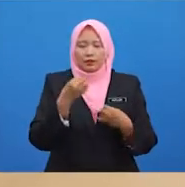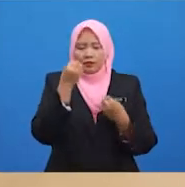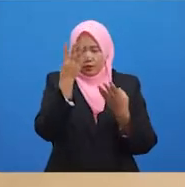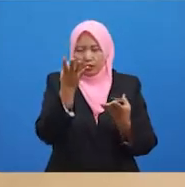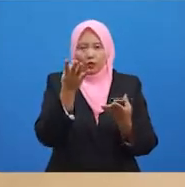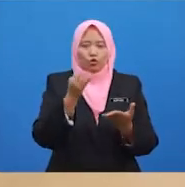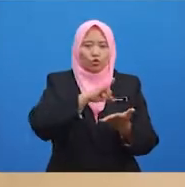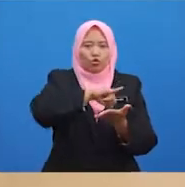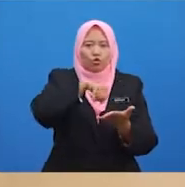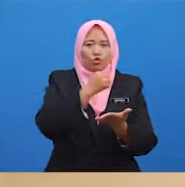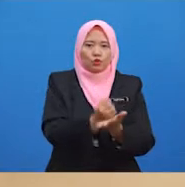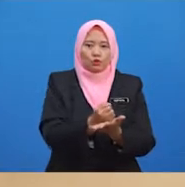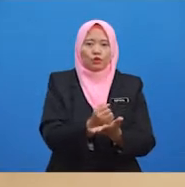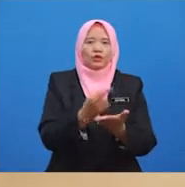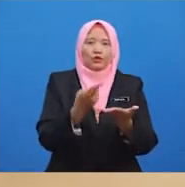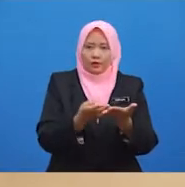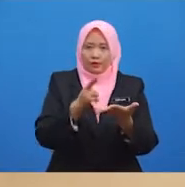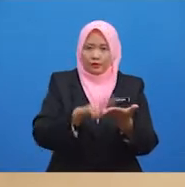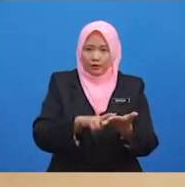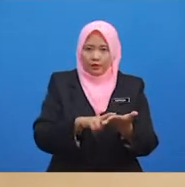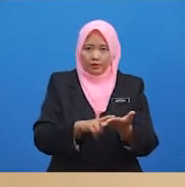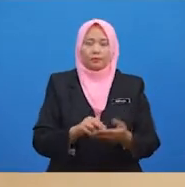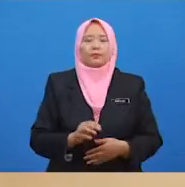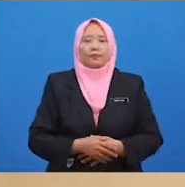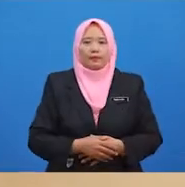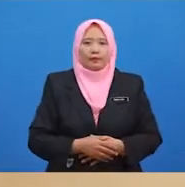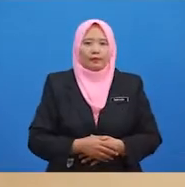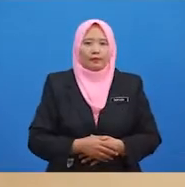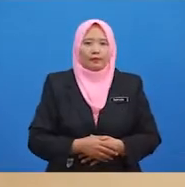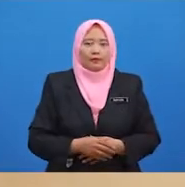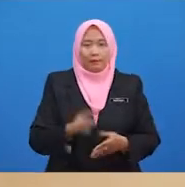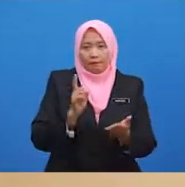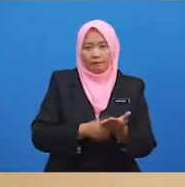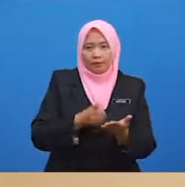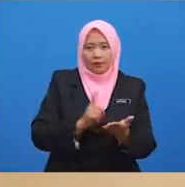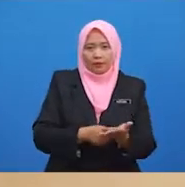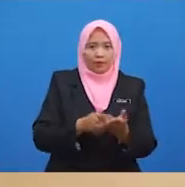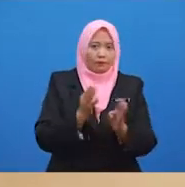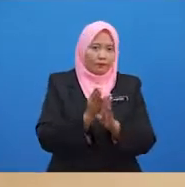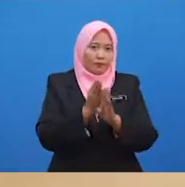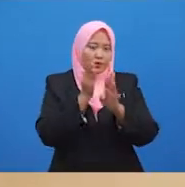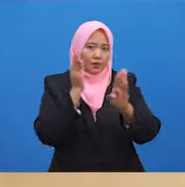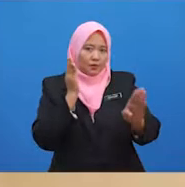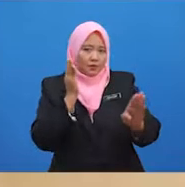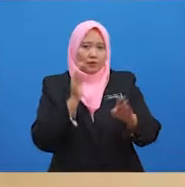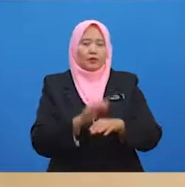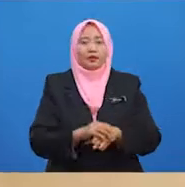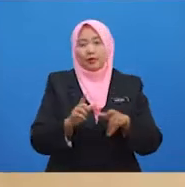puisi tersebut. Berbeza dengan bilangan baris, bilangan perkataan dan bilangan suku